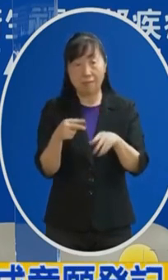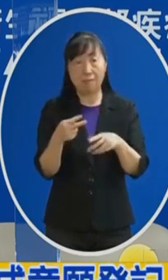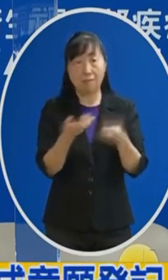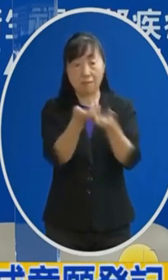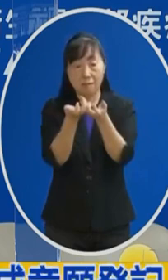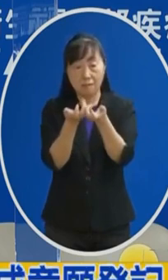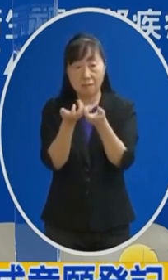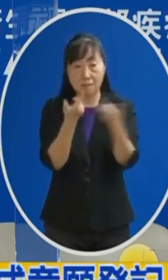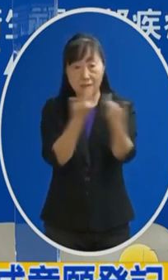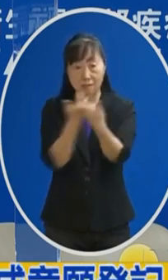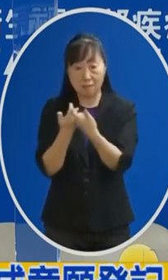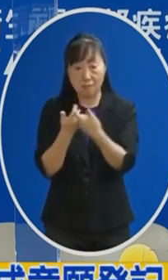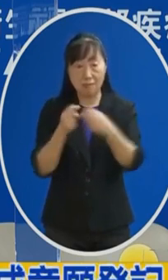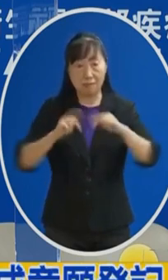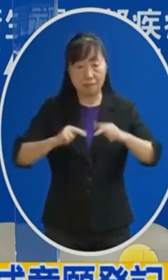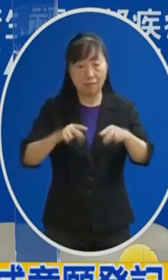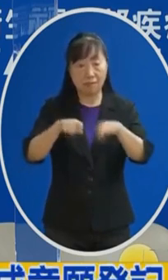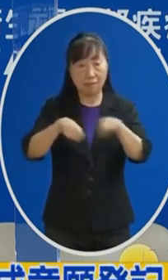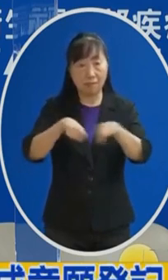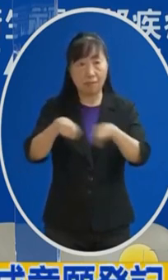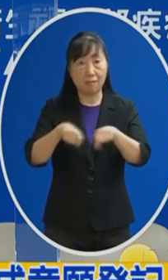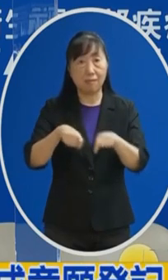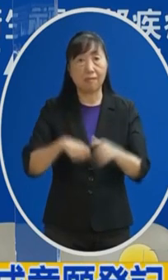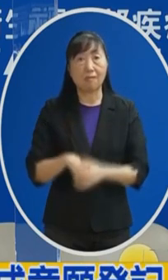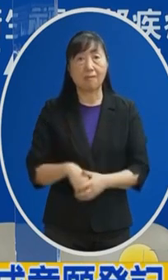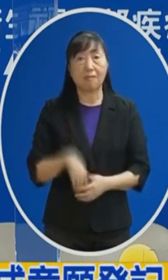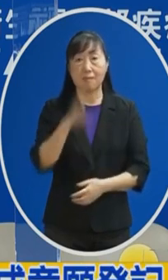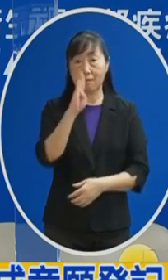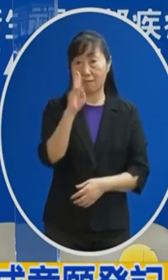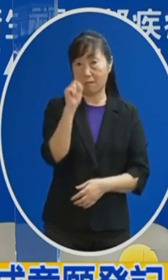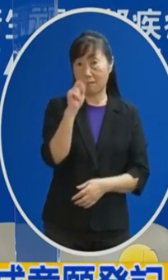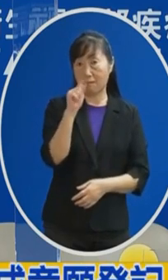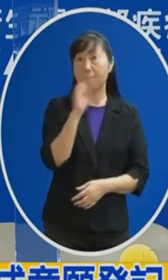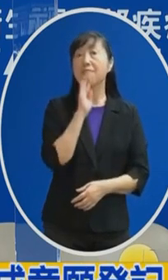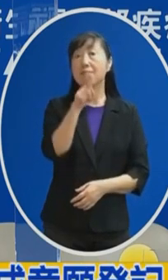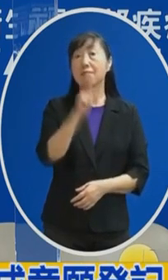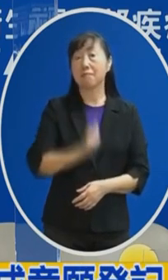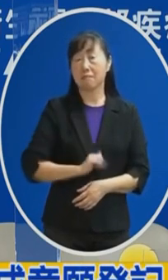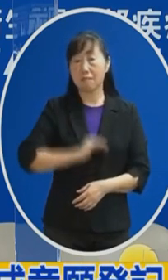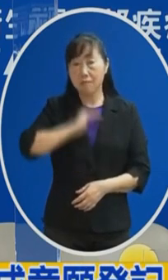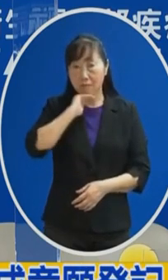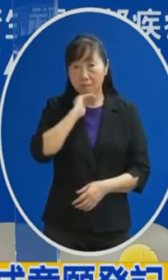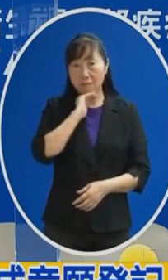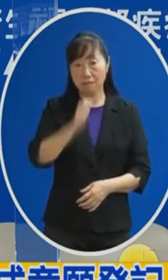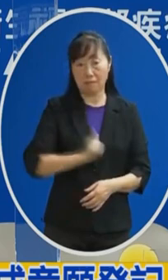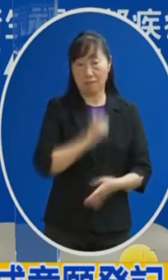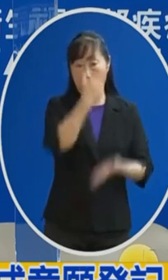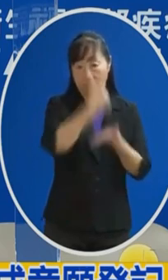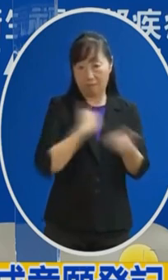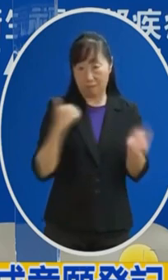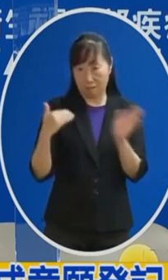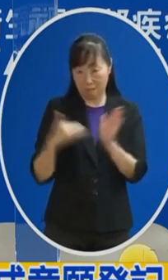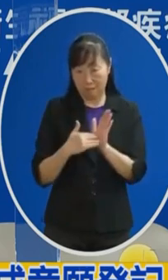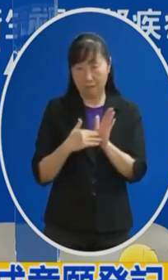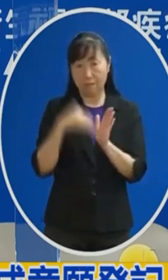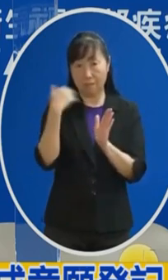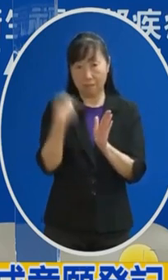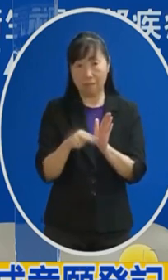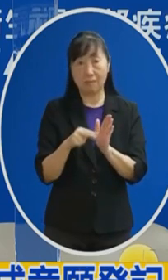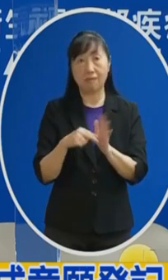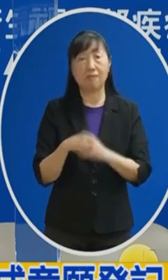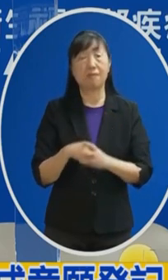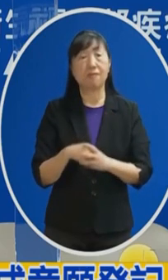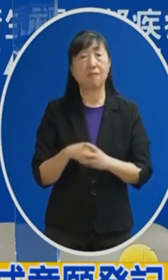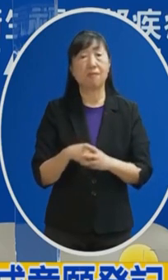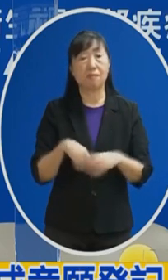划。那BNT 的部分还是要等到实际疫苮抵达，那我们会纳入这个再纳入